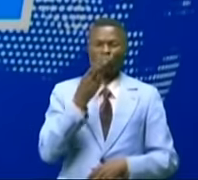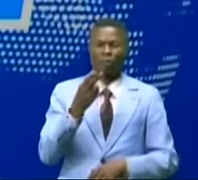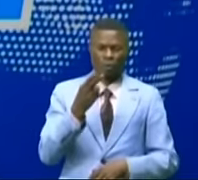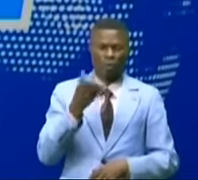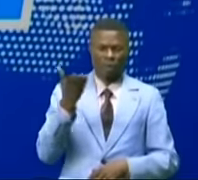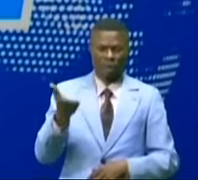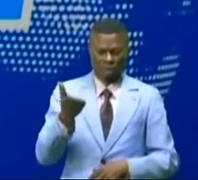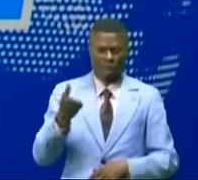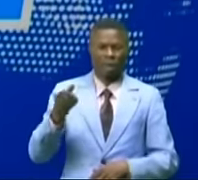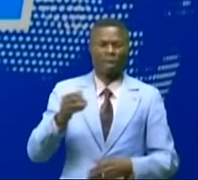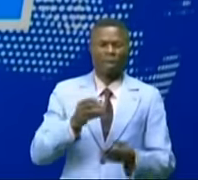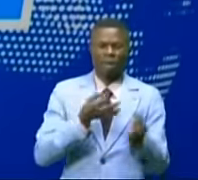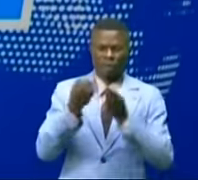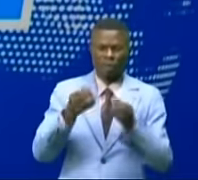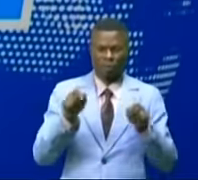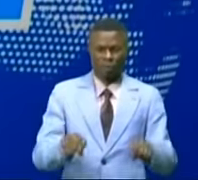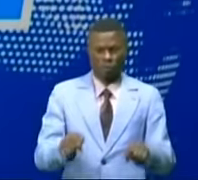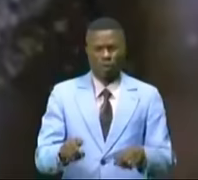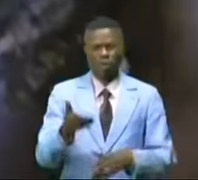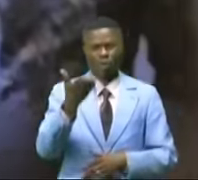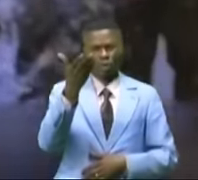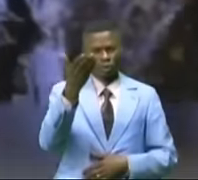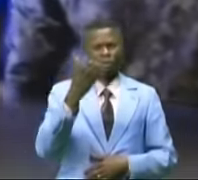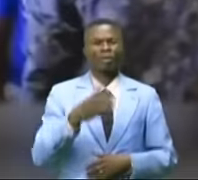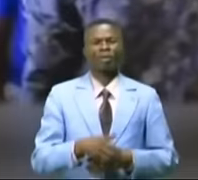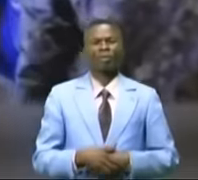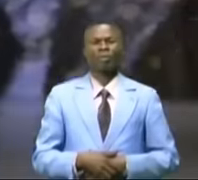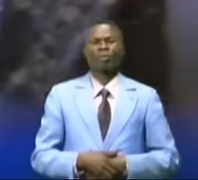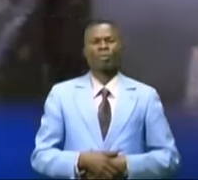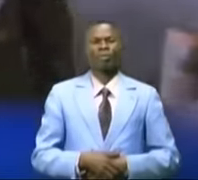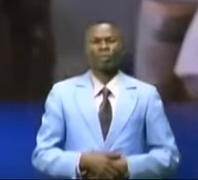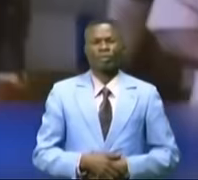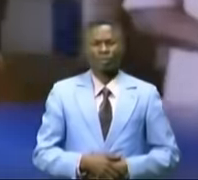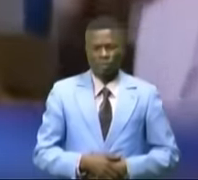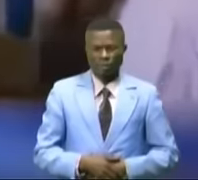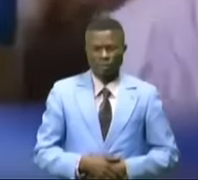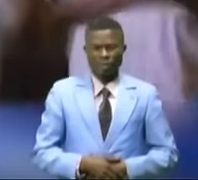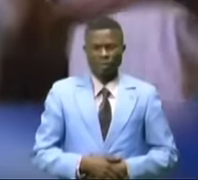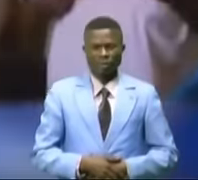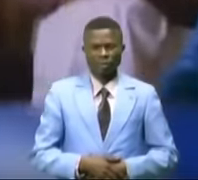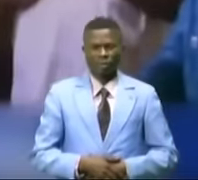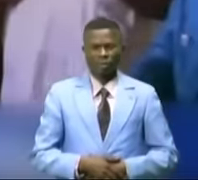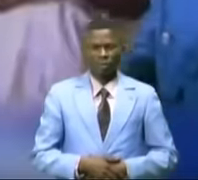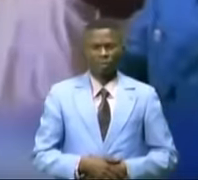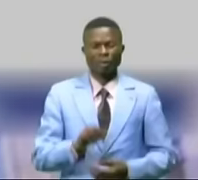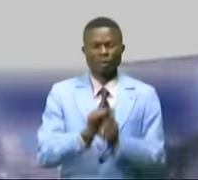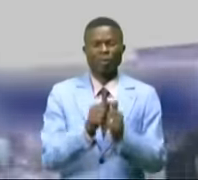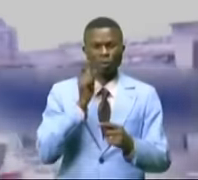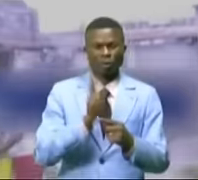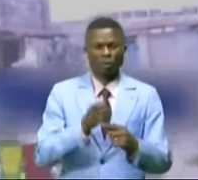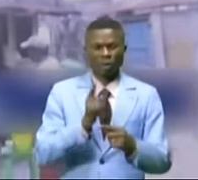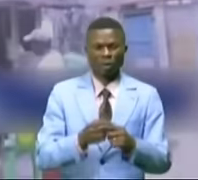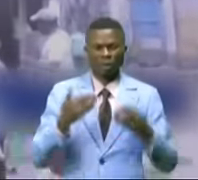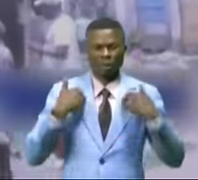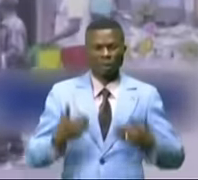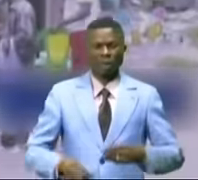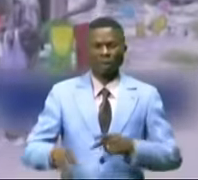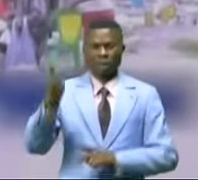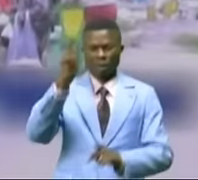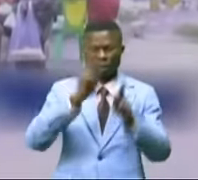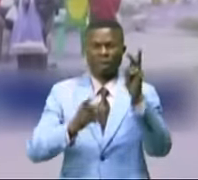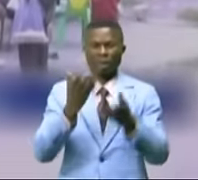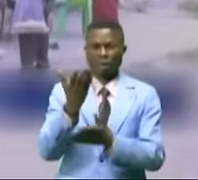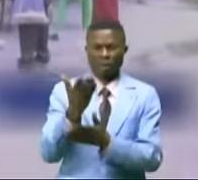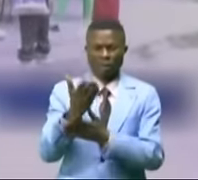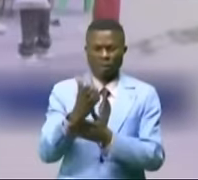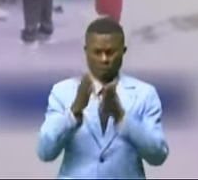injectable. Les détails avec Joël Makila. La toxicomanie est un véritable problème de santé publique qui nécessite